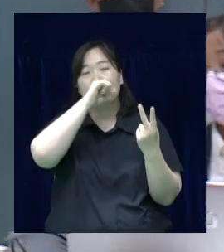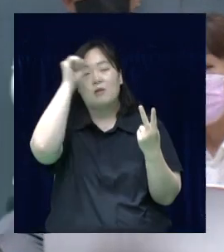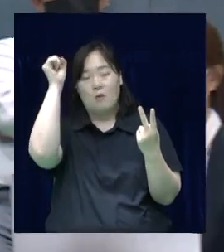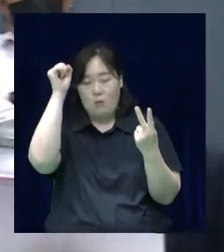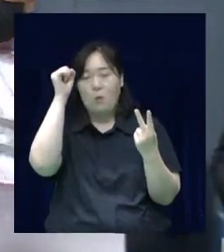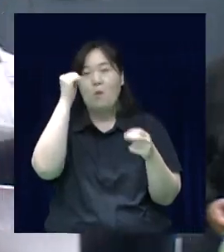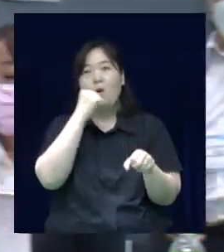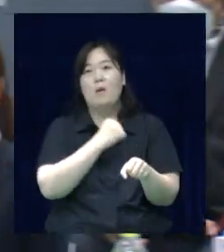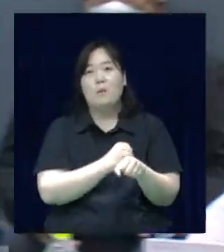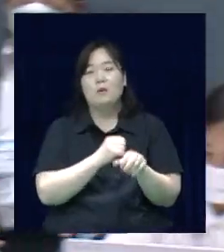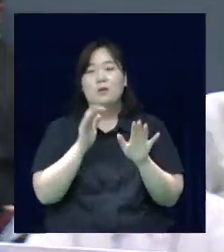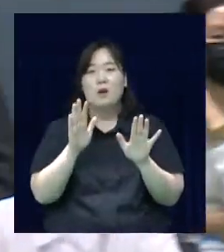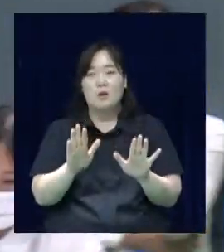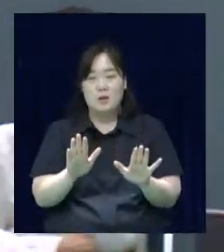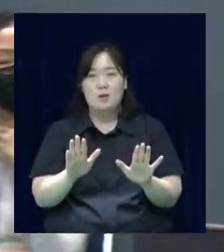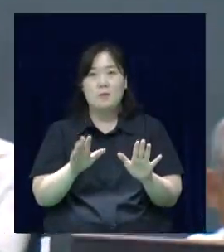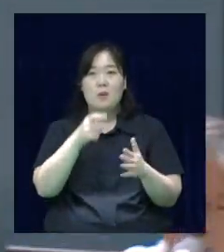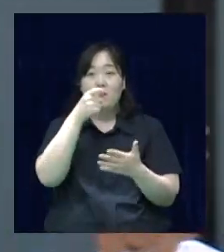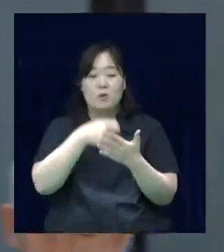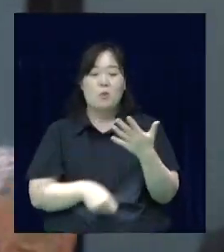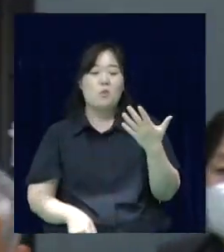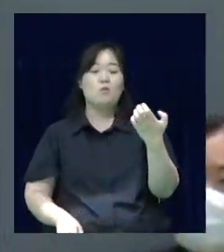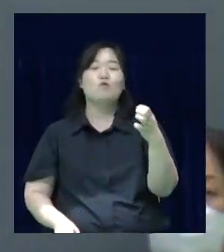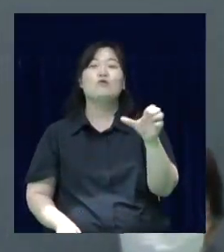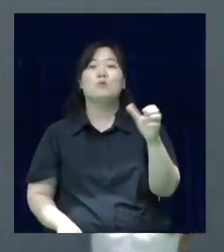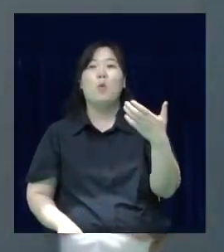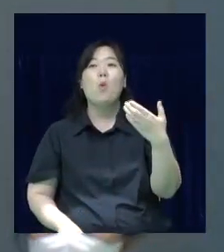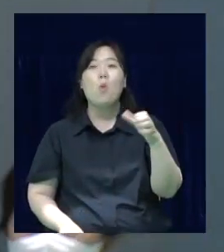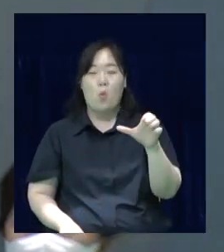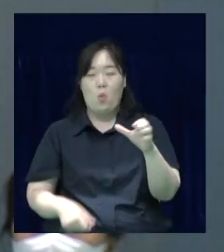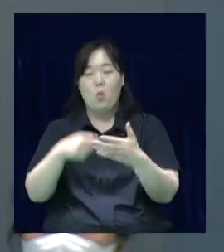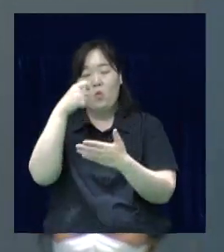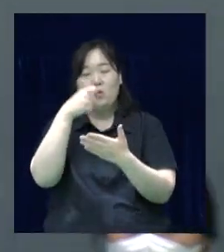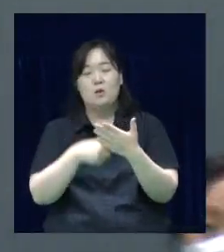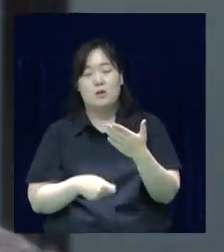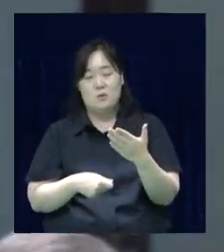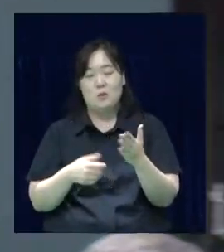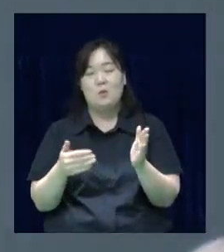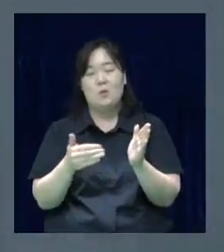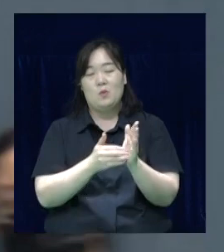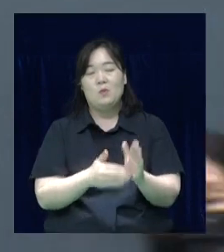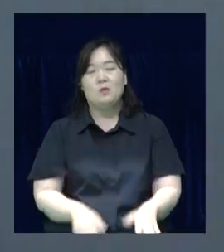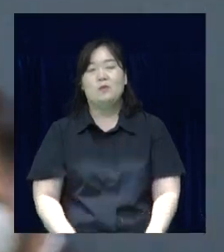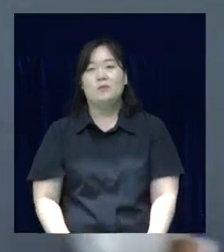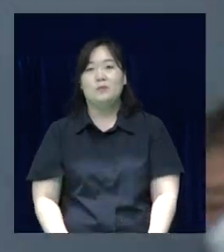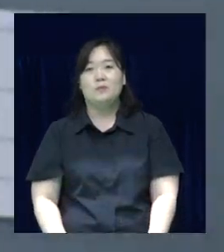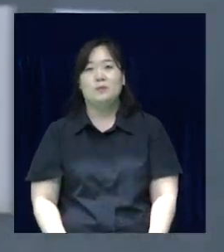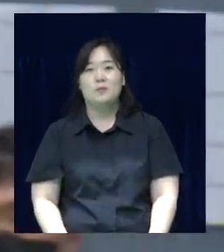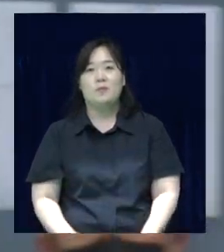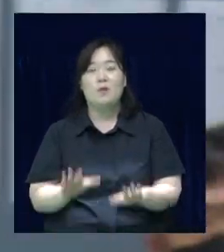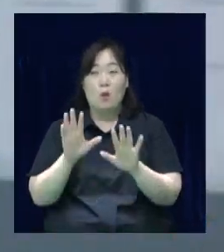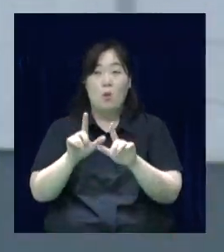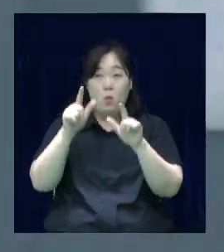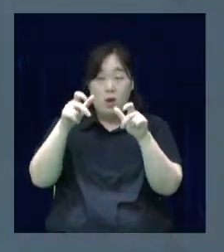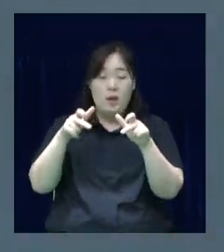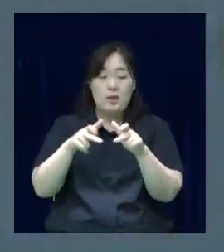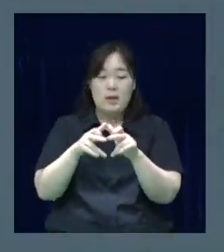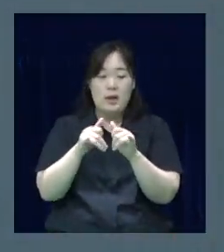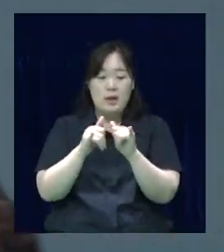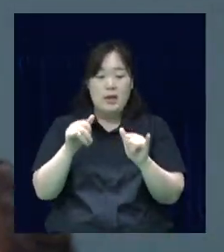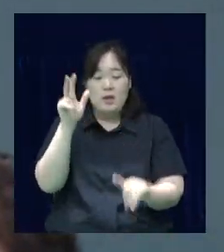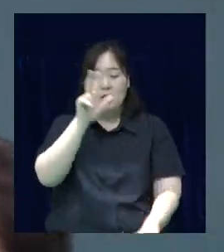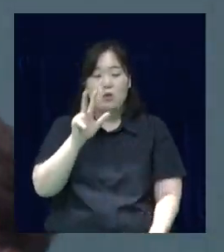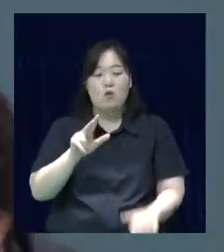선언하면서 이번 파워리프팅 기록은 95kg을 기록하게 됩니다. 이 선수는 올해 장애인 전국체전에서